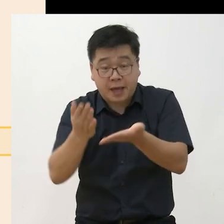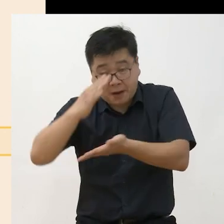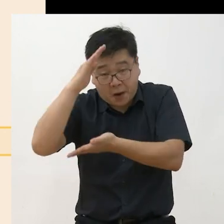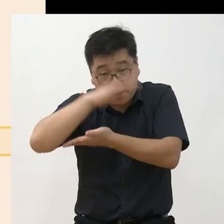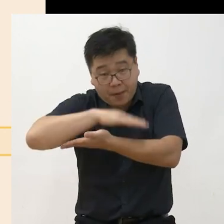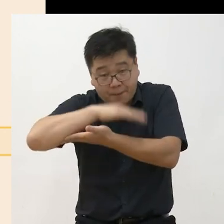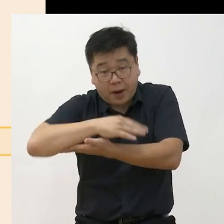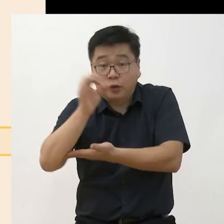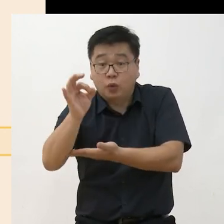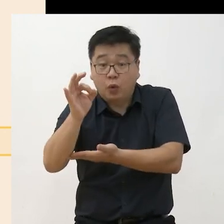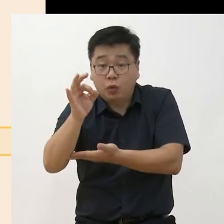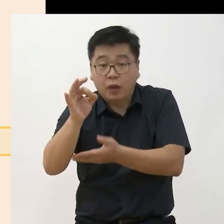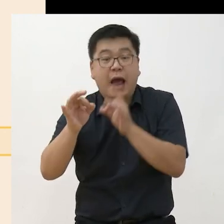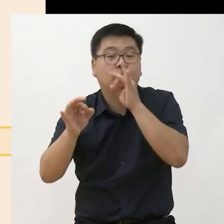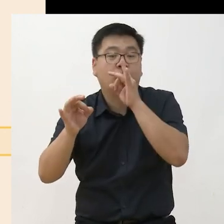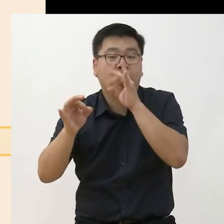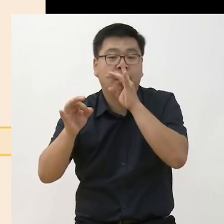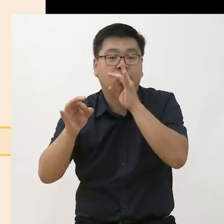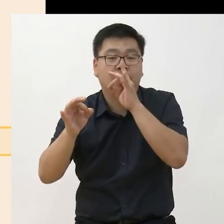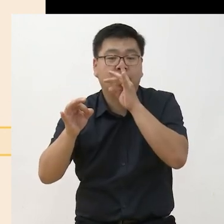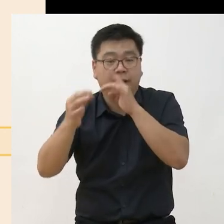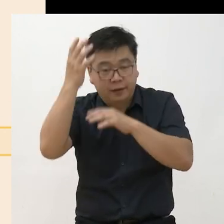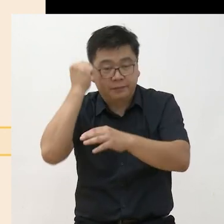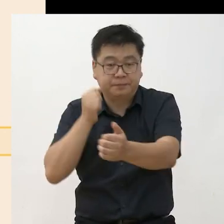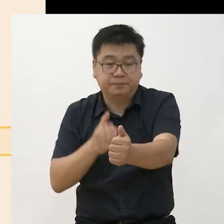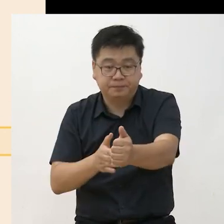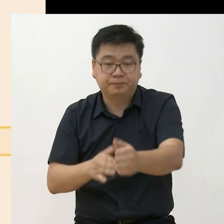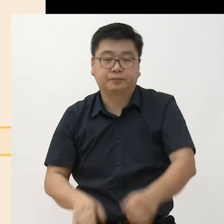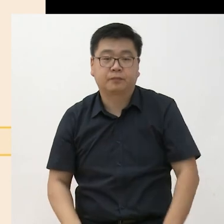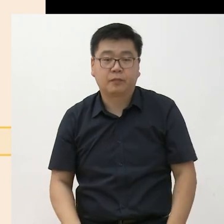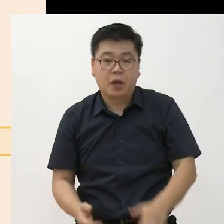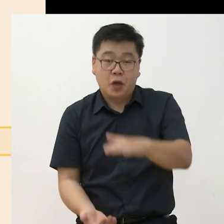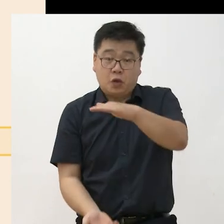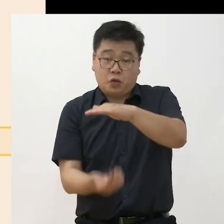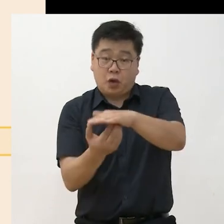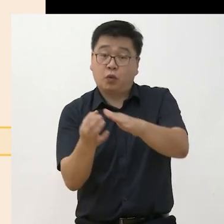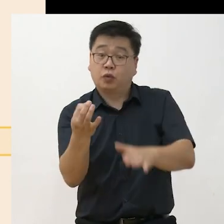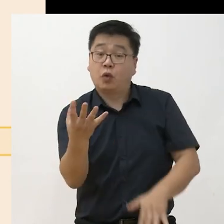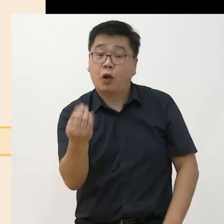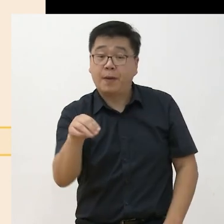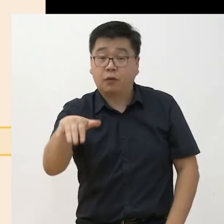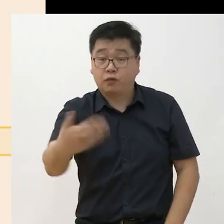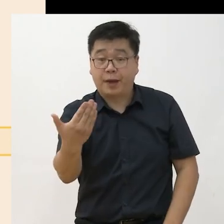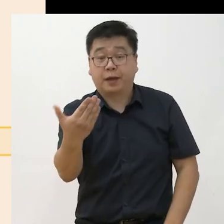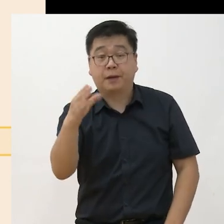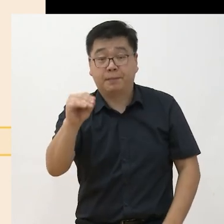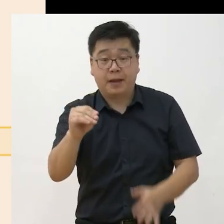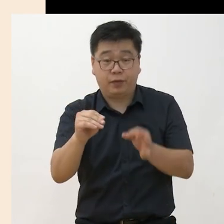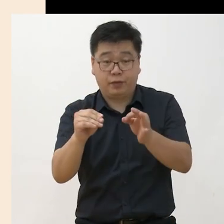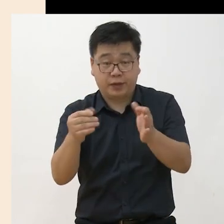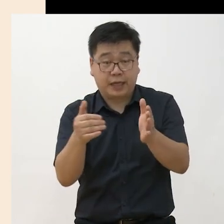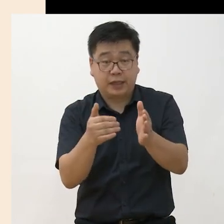예산을 편성해서 집행할 수 없다는 점 기억을 해 주시면 되겠습니다. 최대 지원 규모는 900만 원입니다.